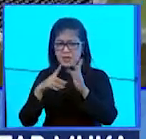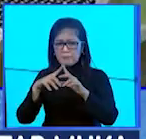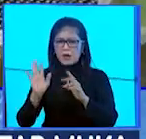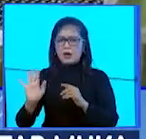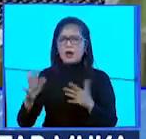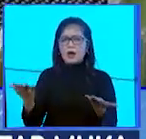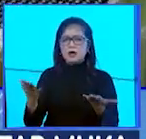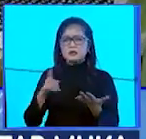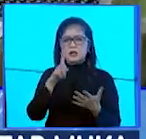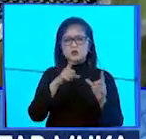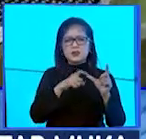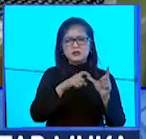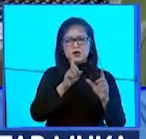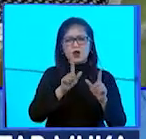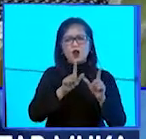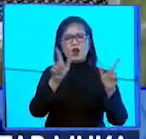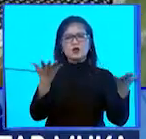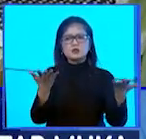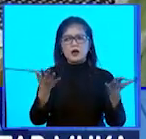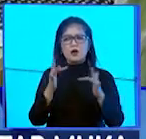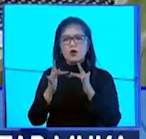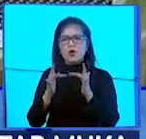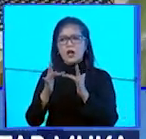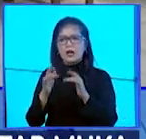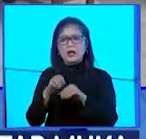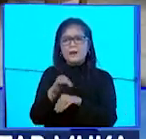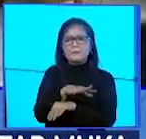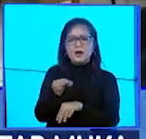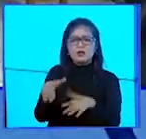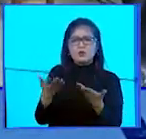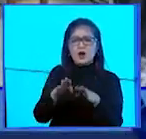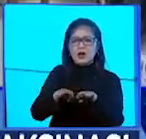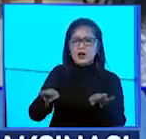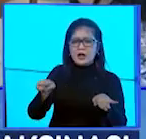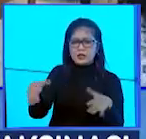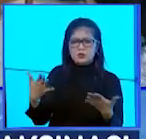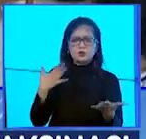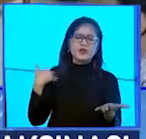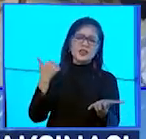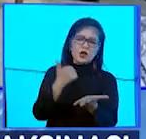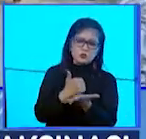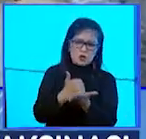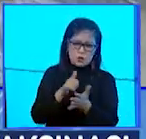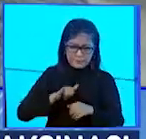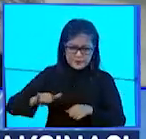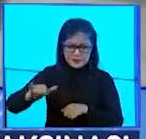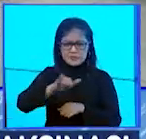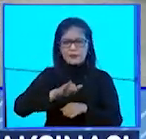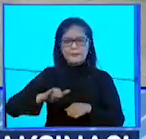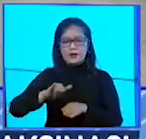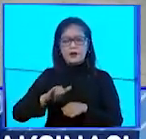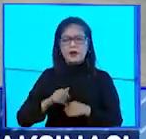semester saja Setelah itu mereka lulus secara online lalu efeknya apa kepada mereka jadikan menjadi tanggung jawab kita bersama untuk bisa menjembatani